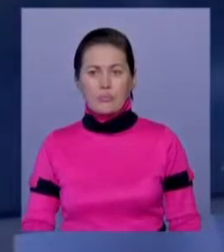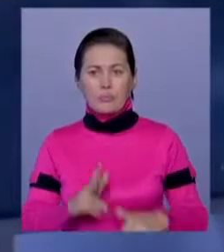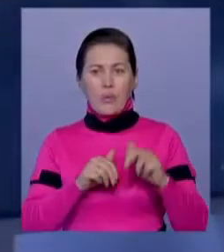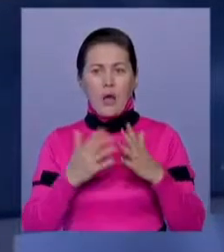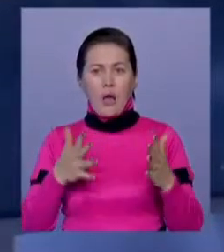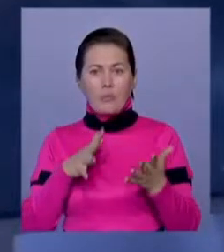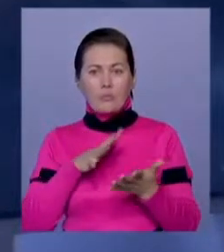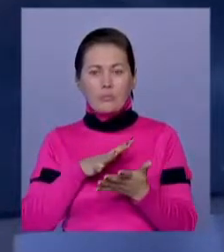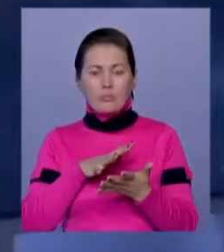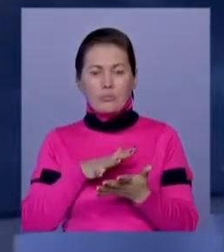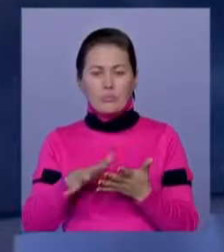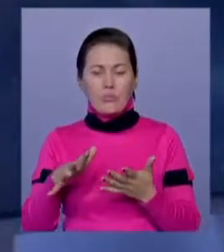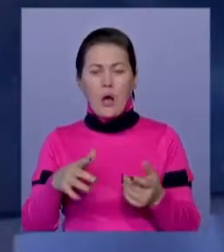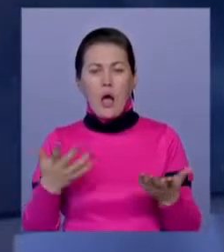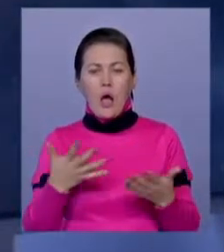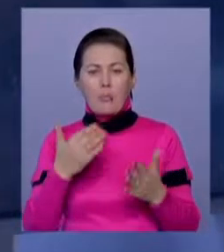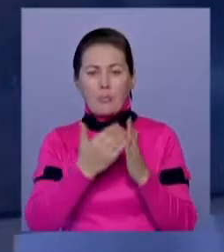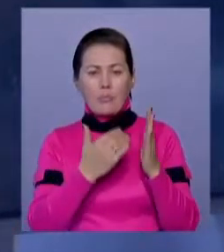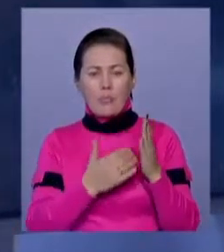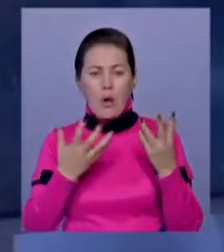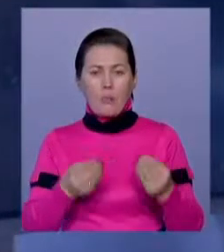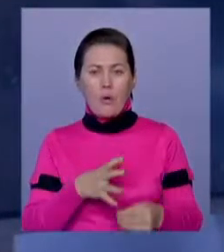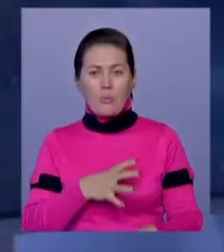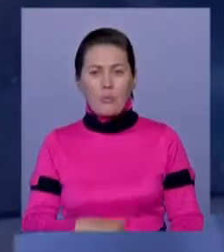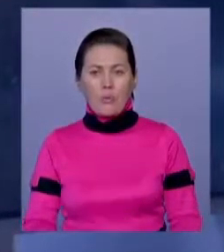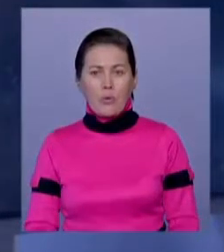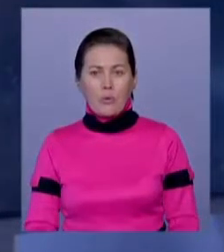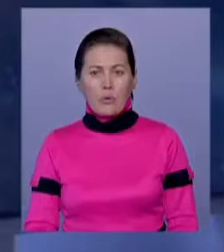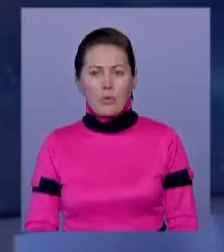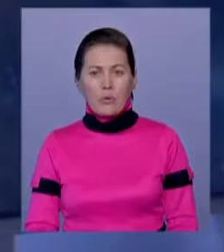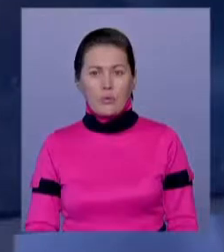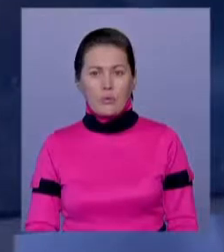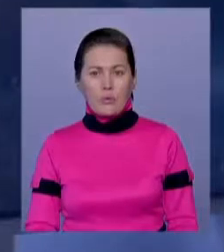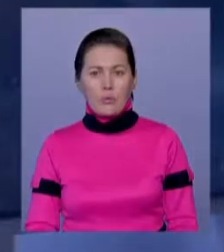Мұз айдынның жұмыс кестесі қандай болады екен?